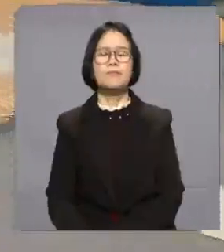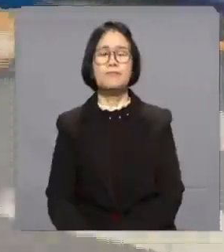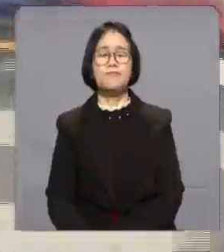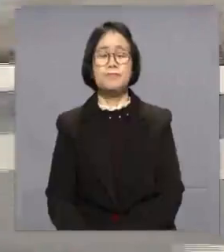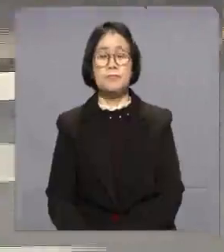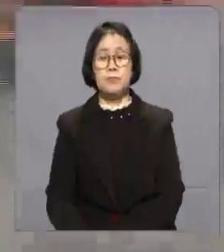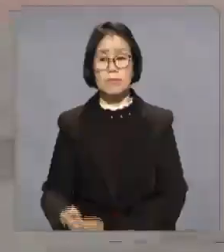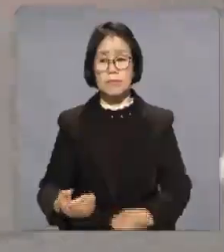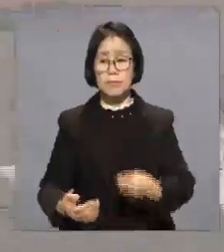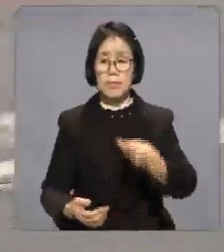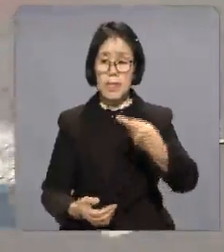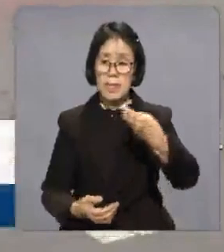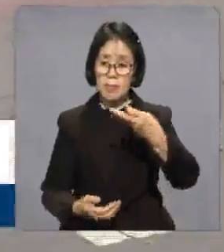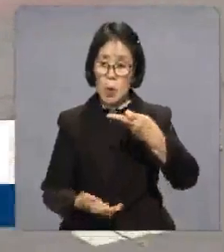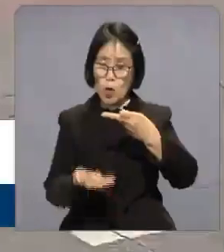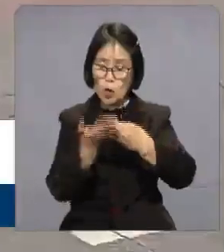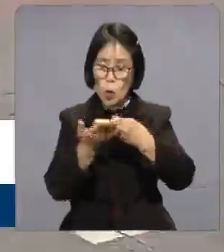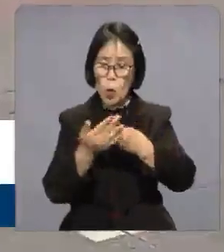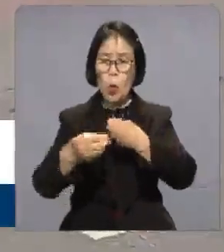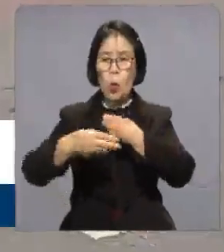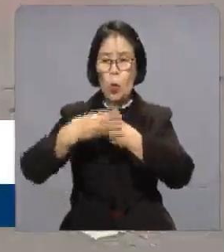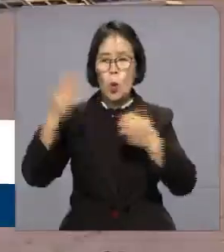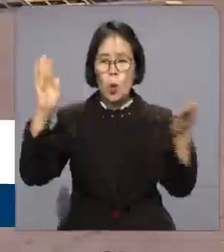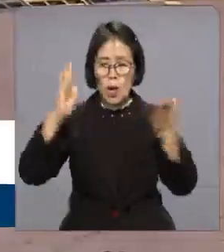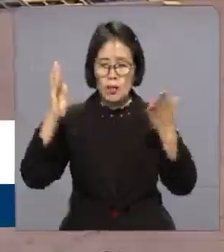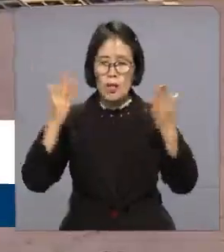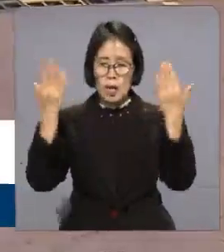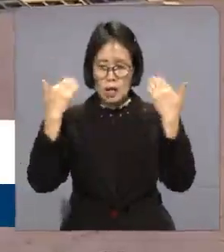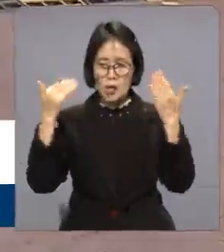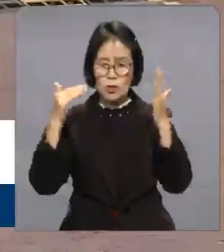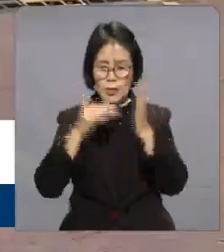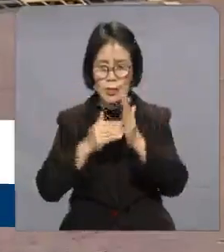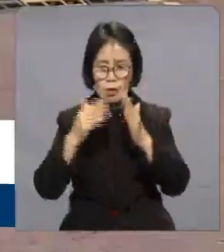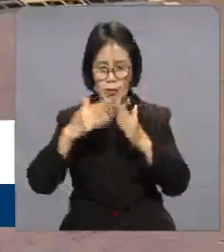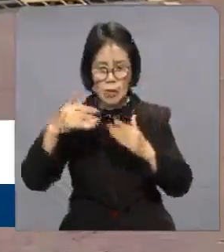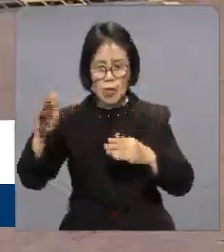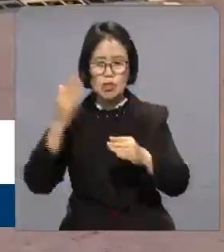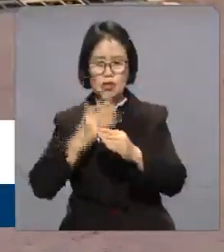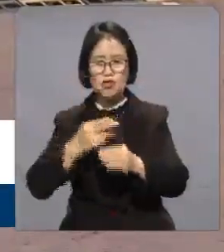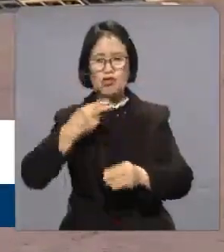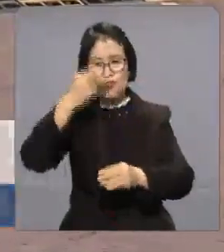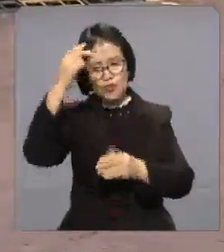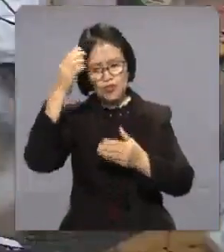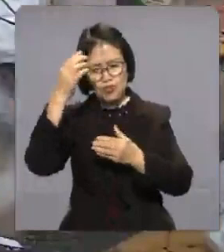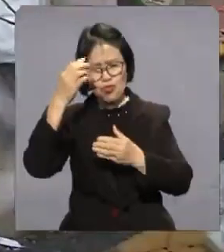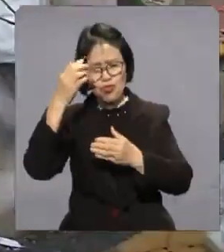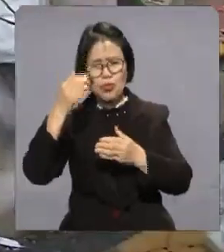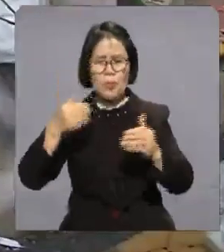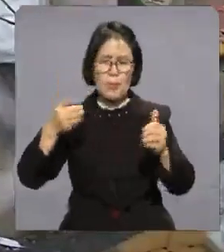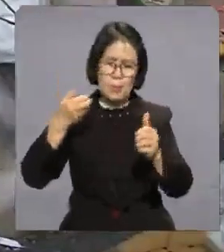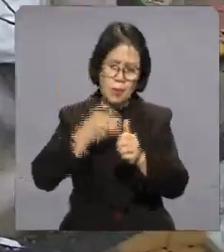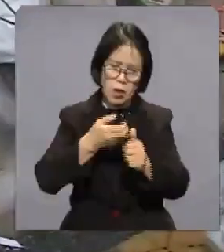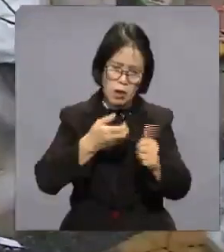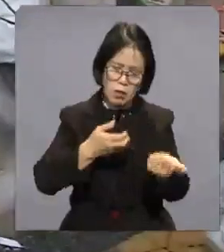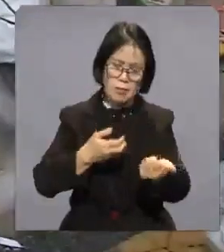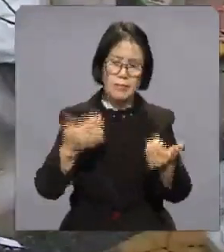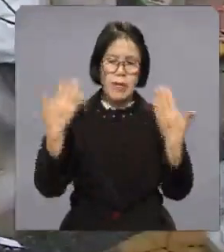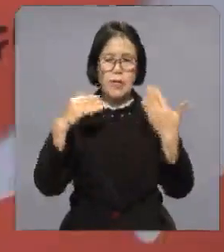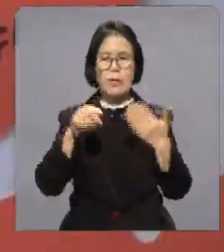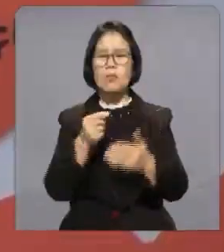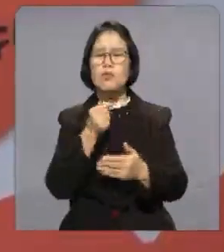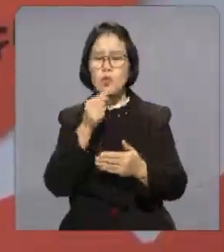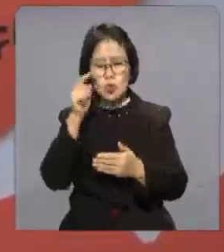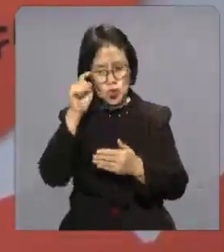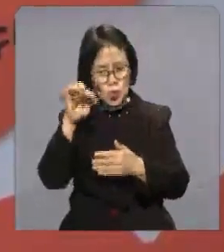이달 초 초등학교 3학년 학생이 방과후 수업을 마치고 귀가하던 중 음주운전 차에 치여 숨졌습니다. 학교 앞에는 작은